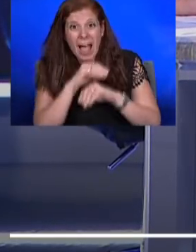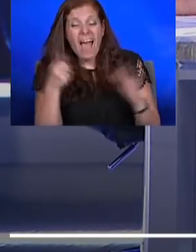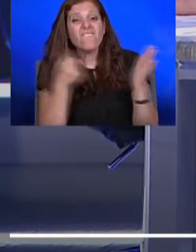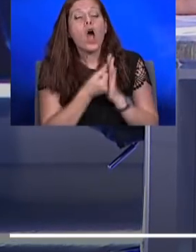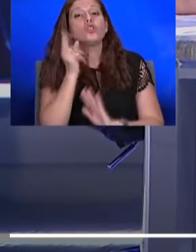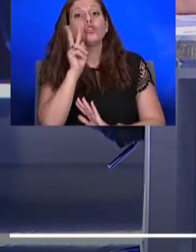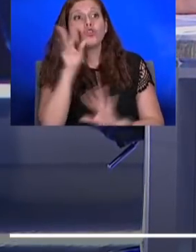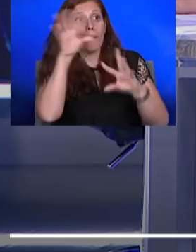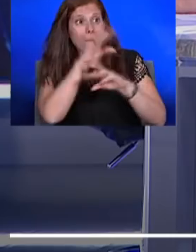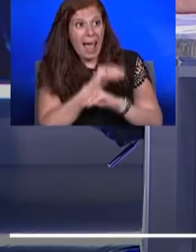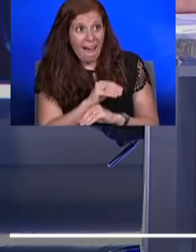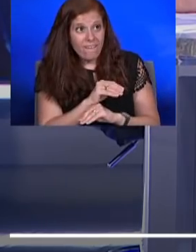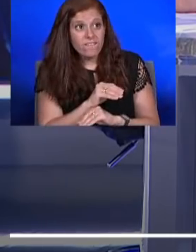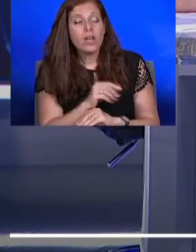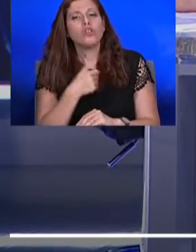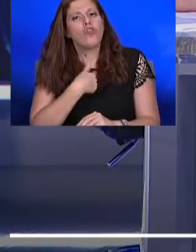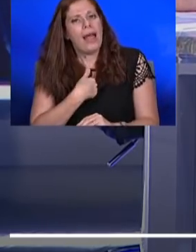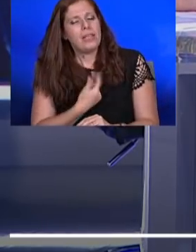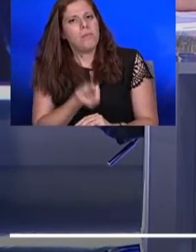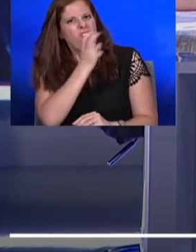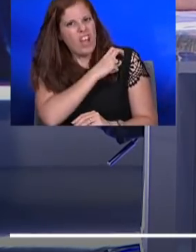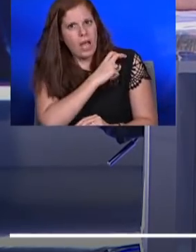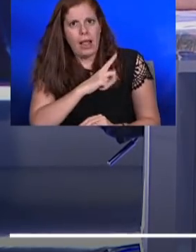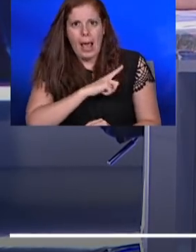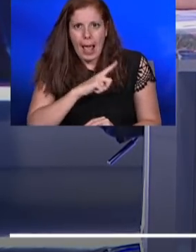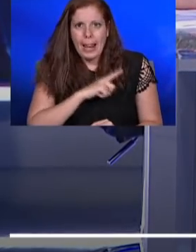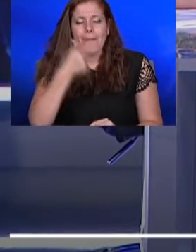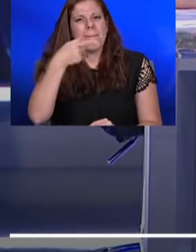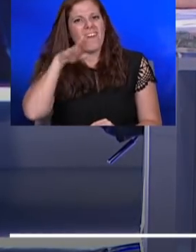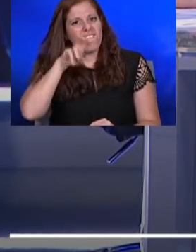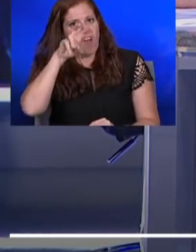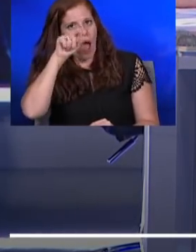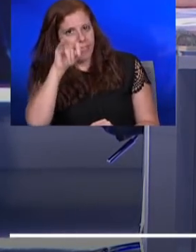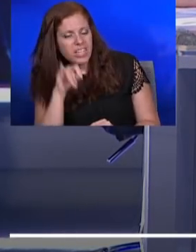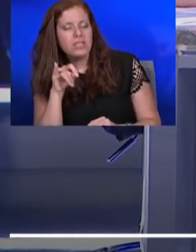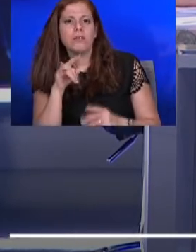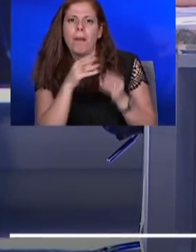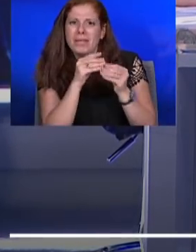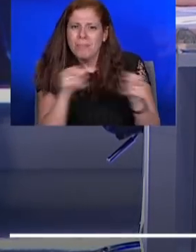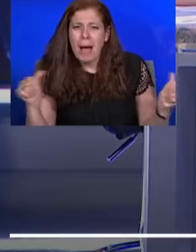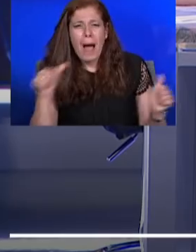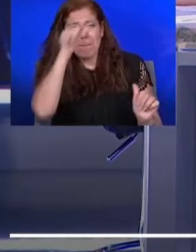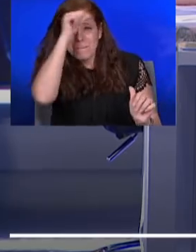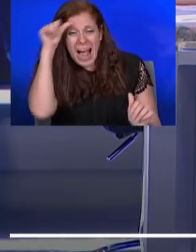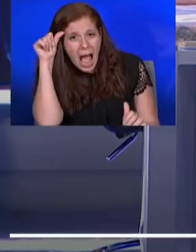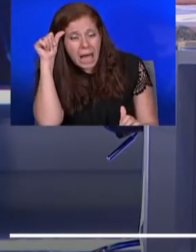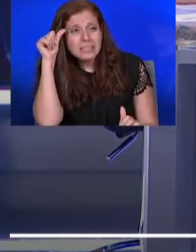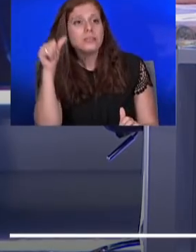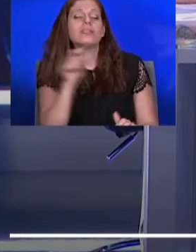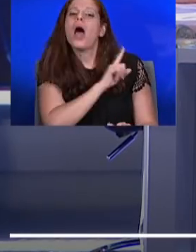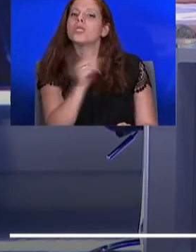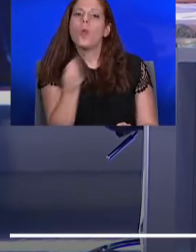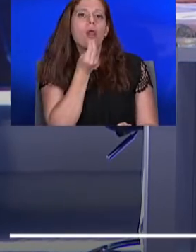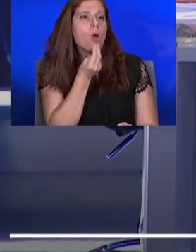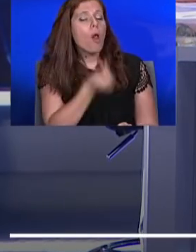על חיילים בגבעתי, במדבר, בקיץ, אני אסור לי לאכול ולשתות במשך 48